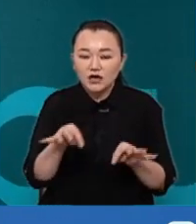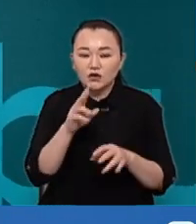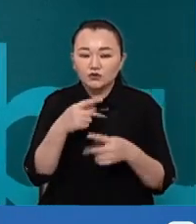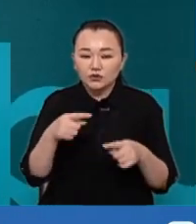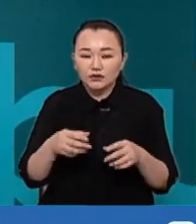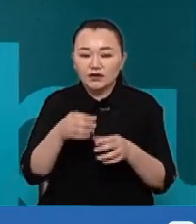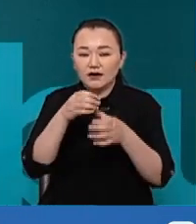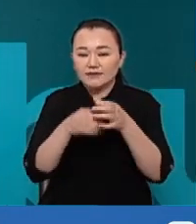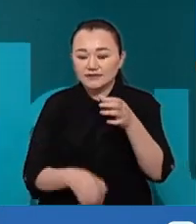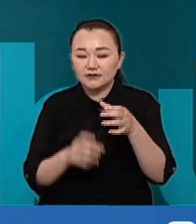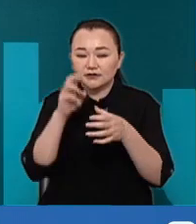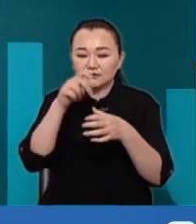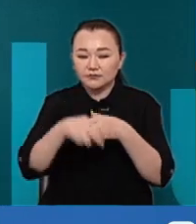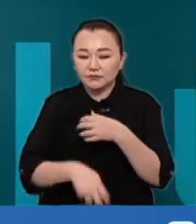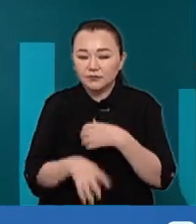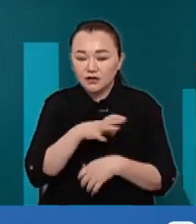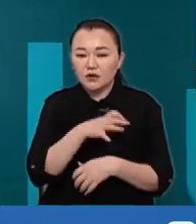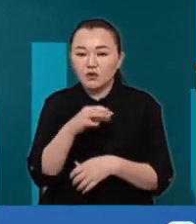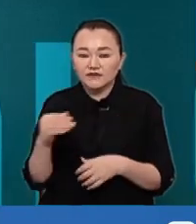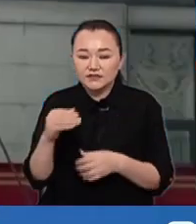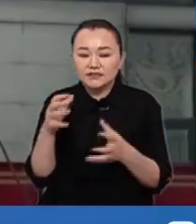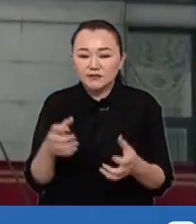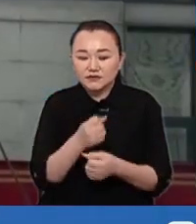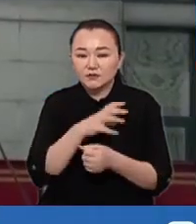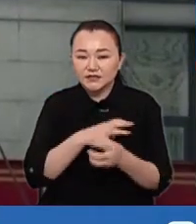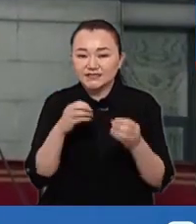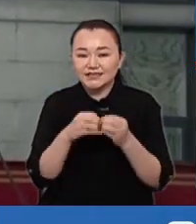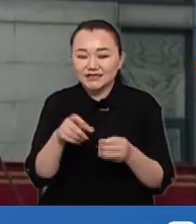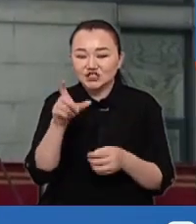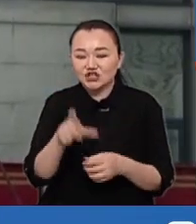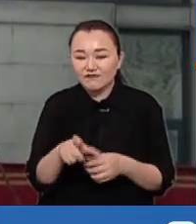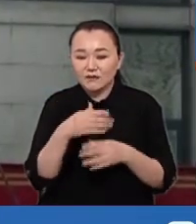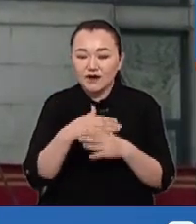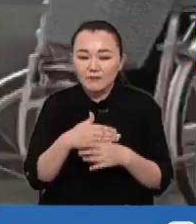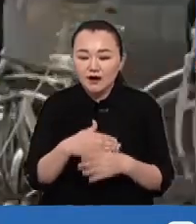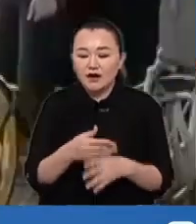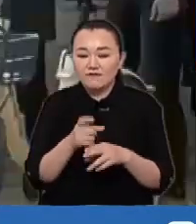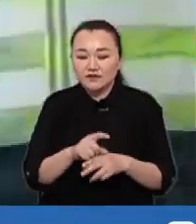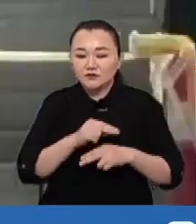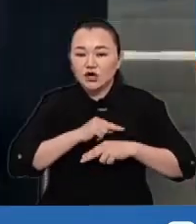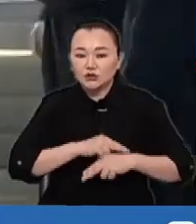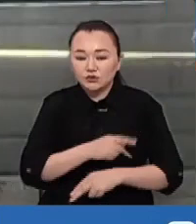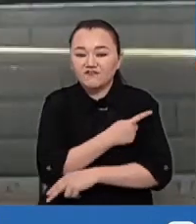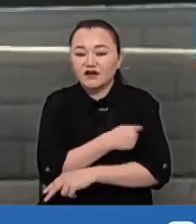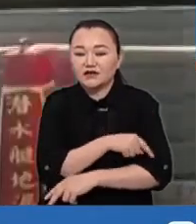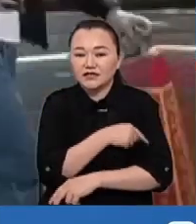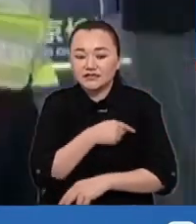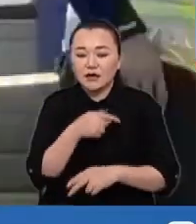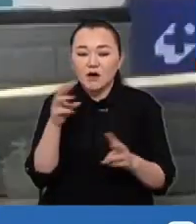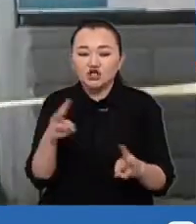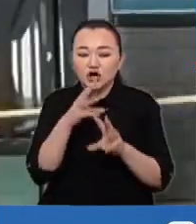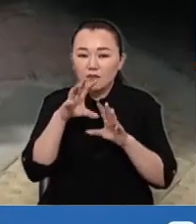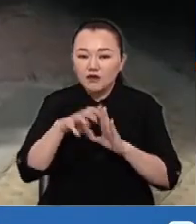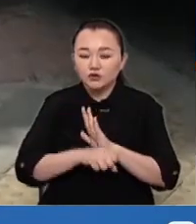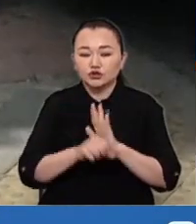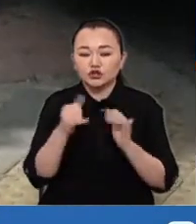конструкции кондиционеров. По официальным данным, были эвакуированы десятки человек. Помогали в этом сотрудники клиники. Пожар